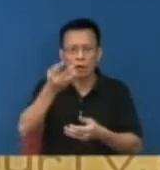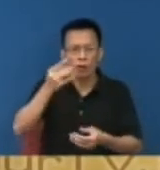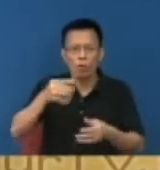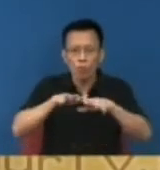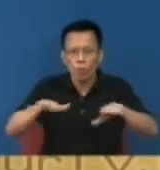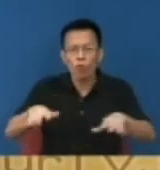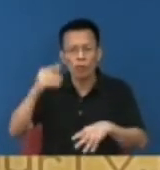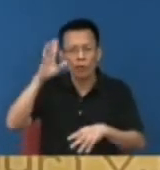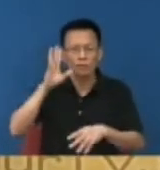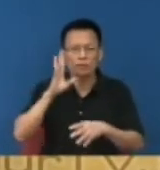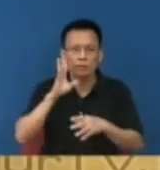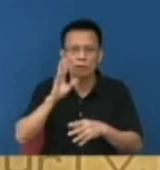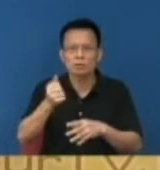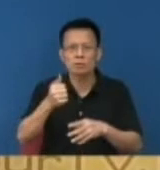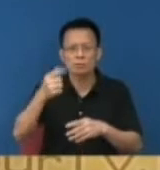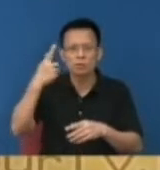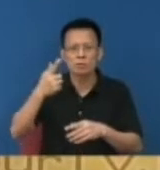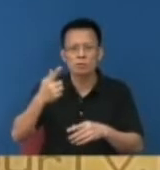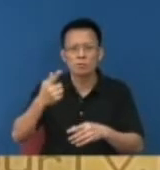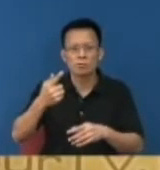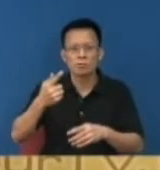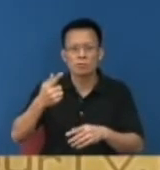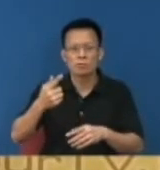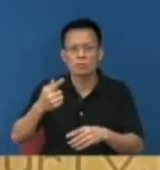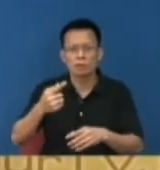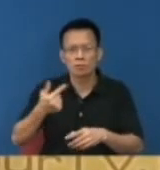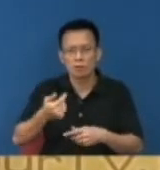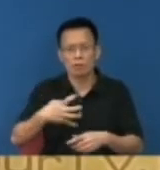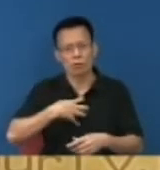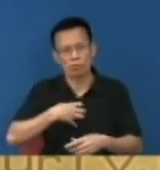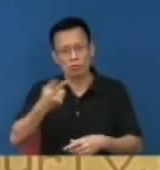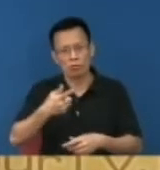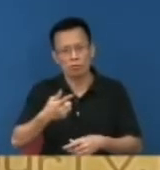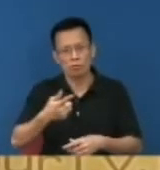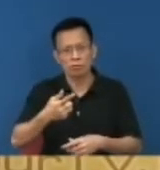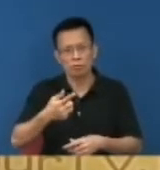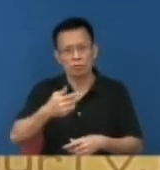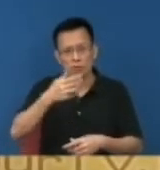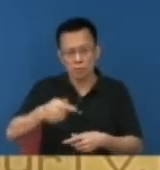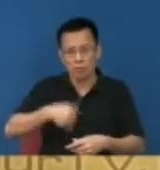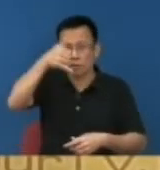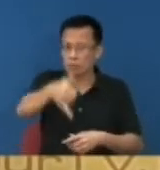暴力嘅領袖，你覺得呢個策略咁有用？你出嚟啊嘛！